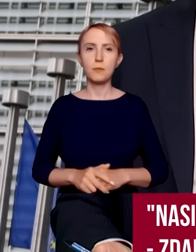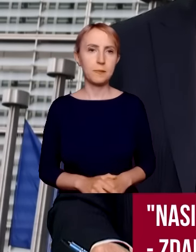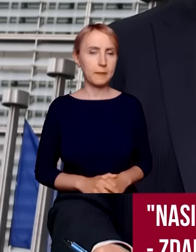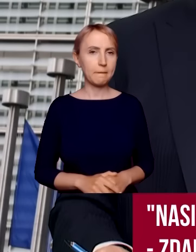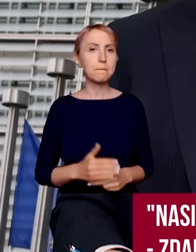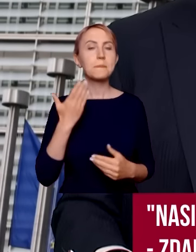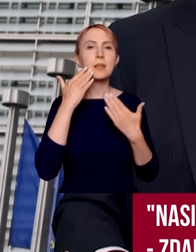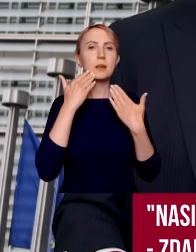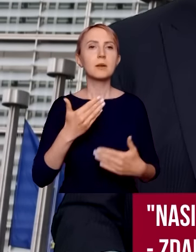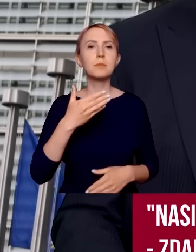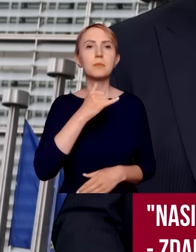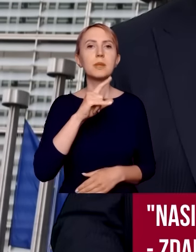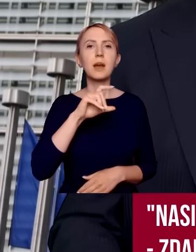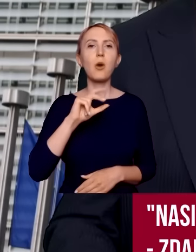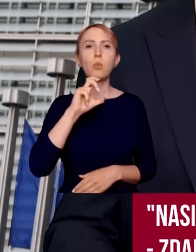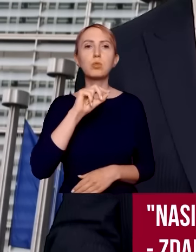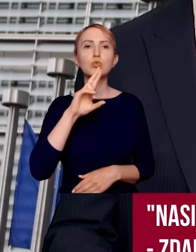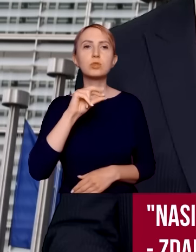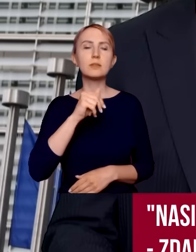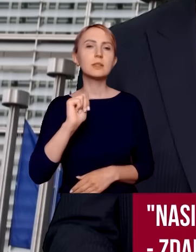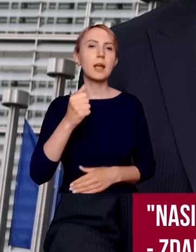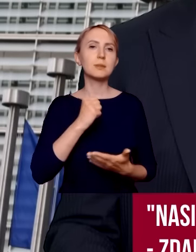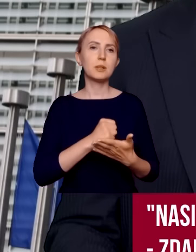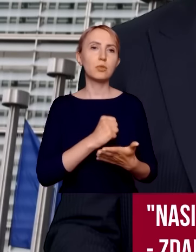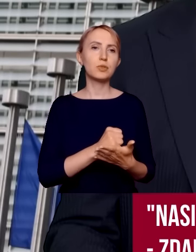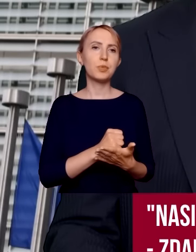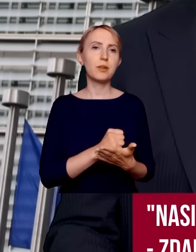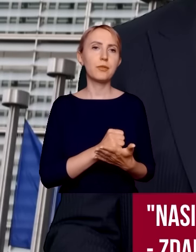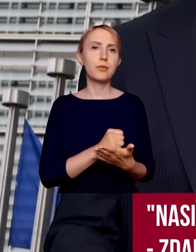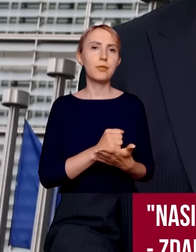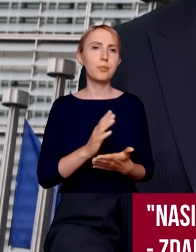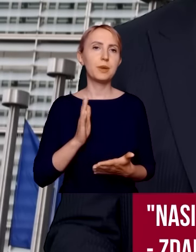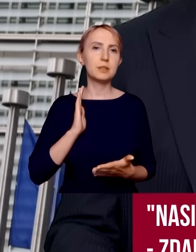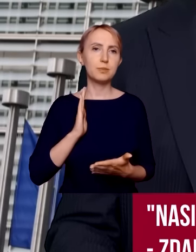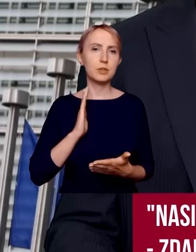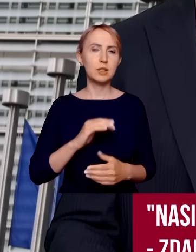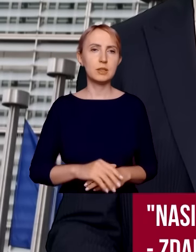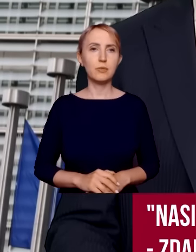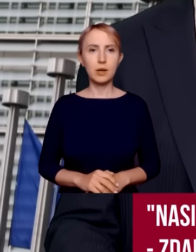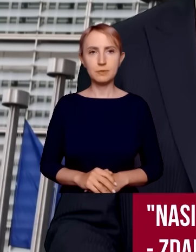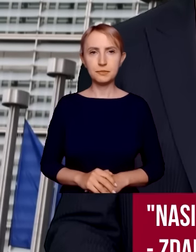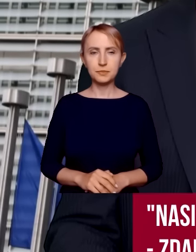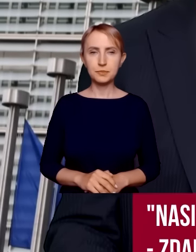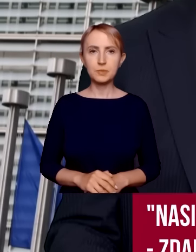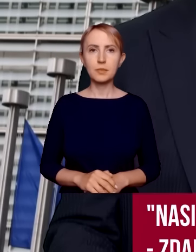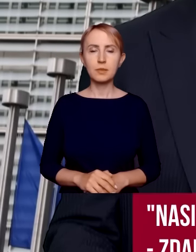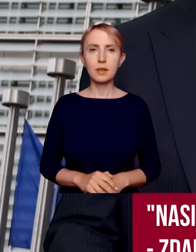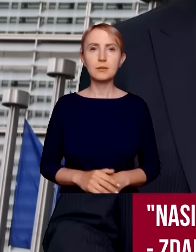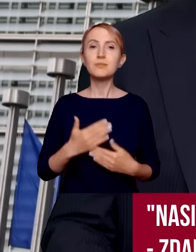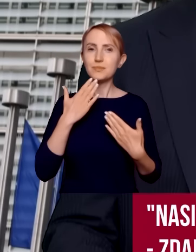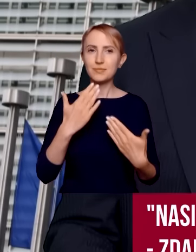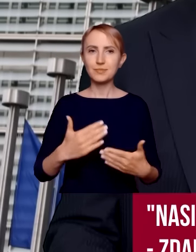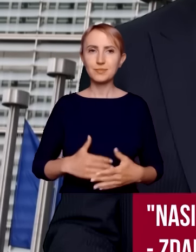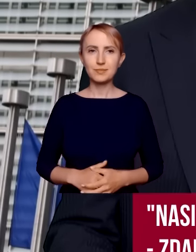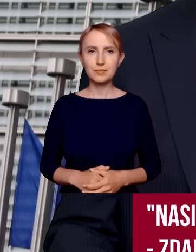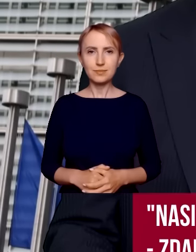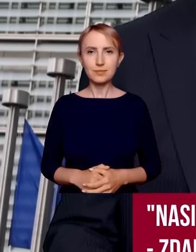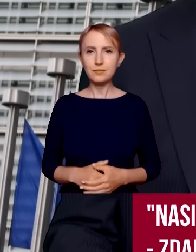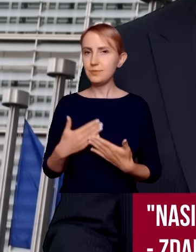Michał Bruszewski, ekspert do spraw bezpieczeństwa, był gościem programu Republika Dzień. Kłaniam się panu, miłego dnia życzę.